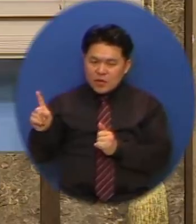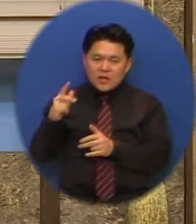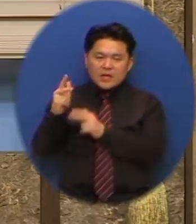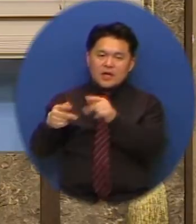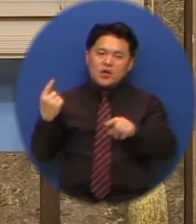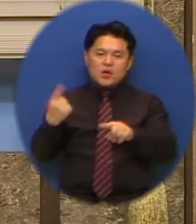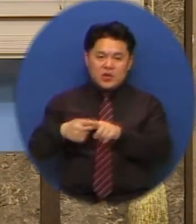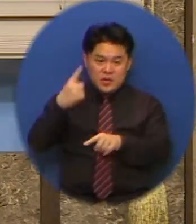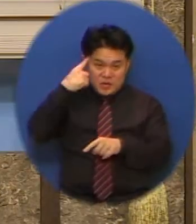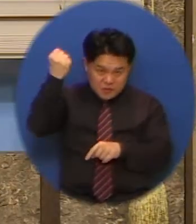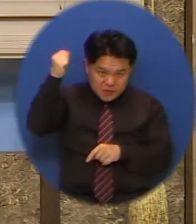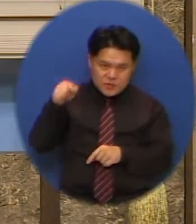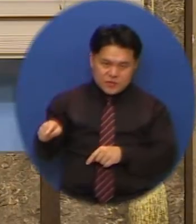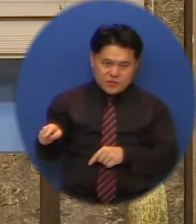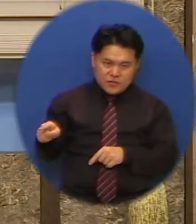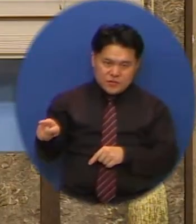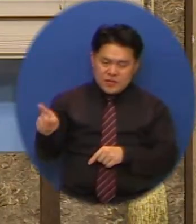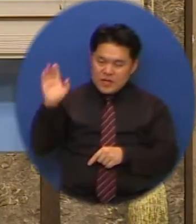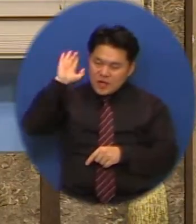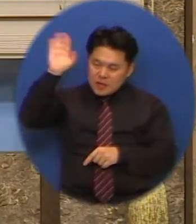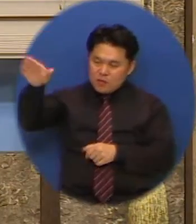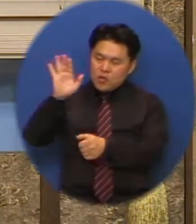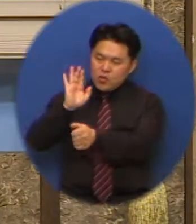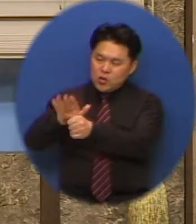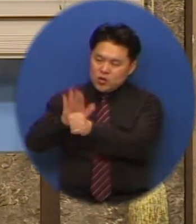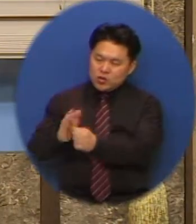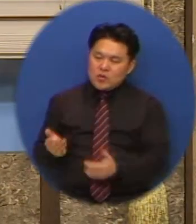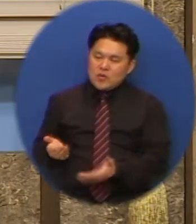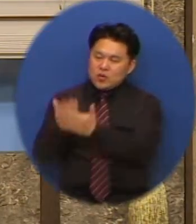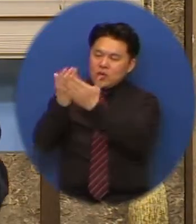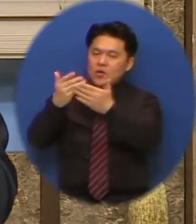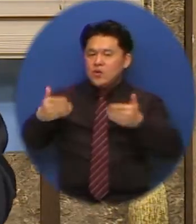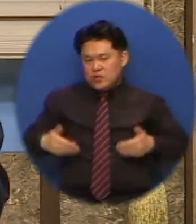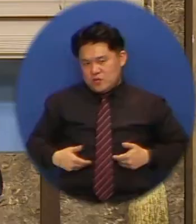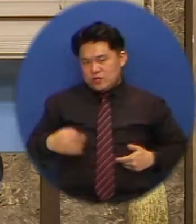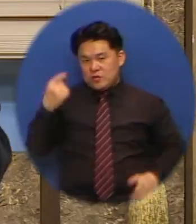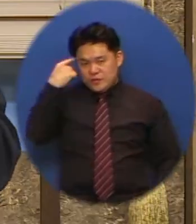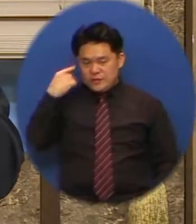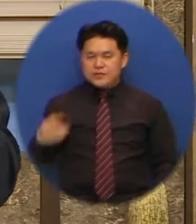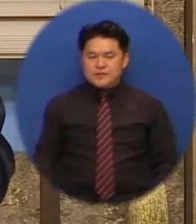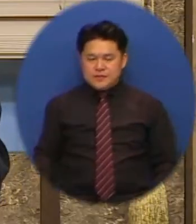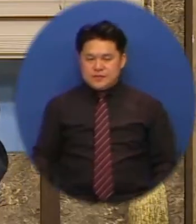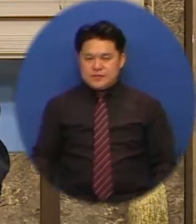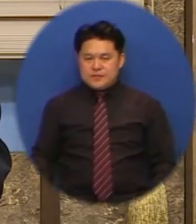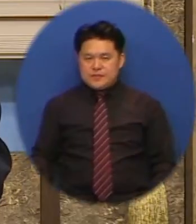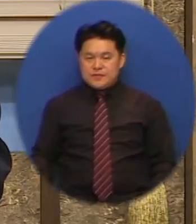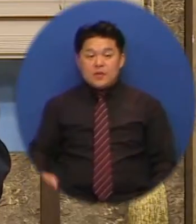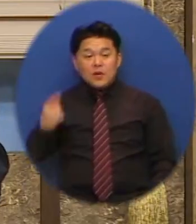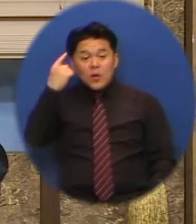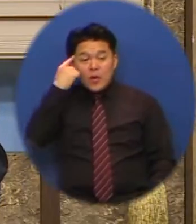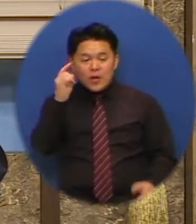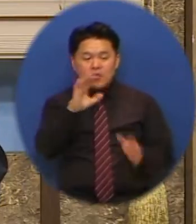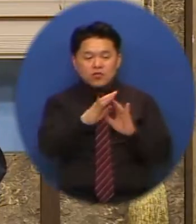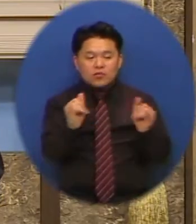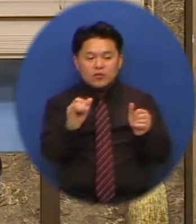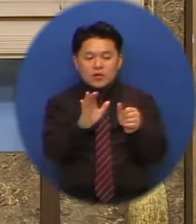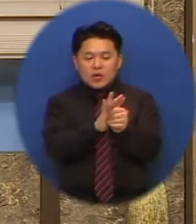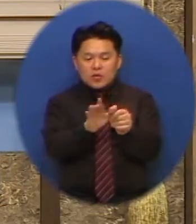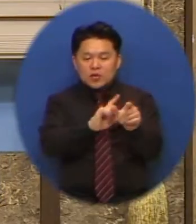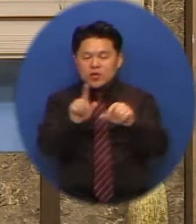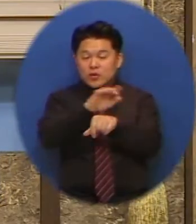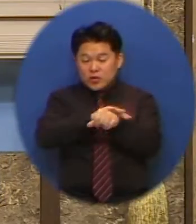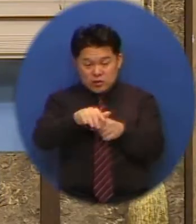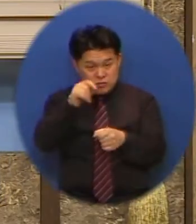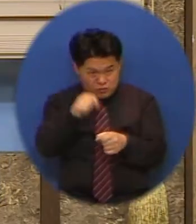보고 이거를 지원 육성해야 된다. 이게 조금 더 나은 복지 서비스를 제공하게